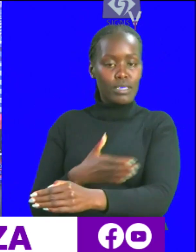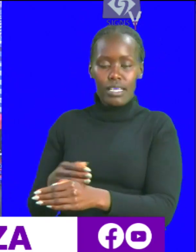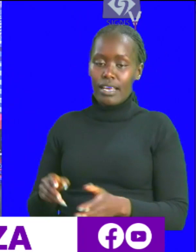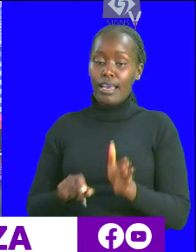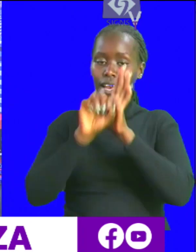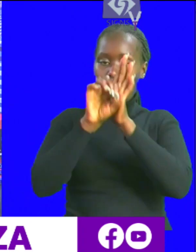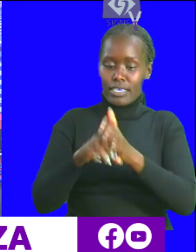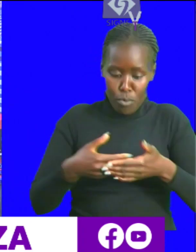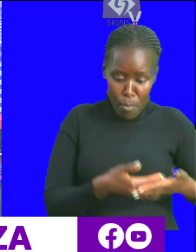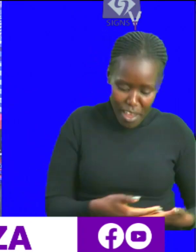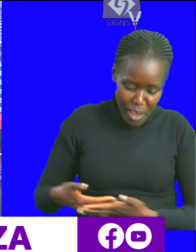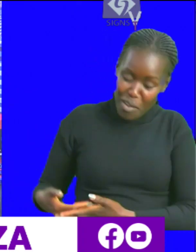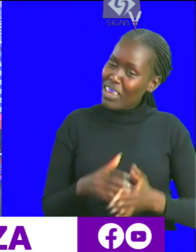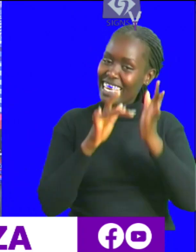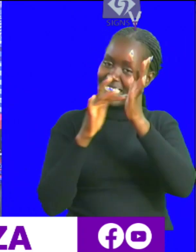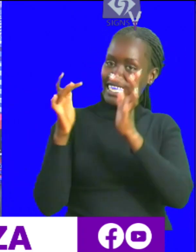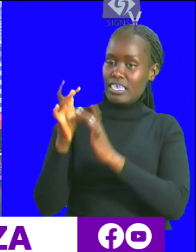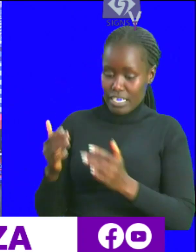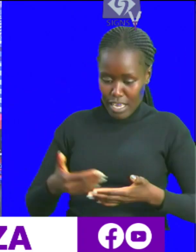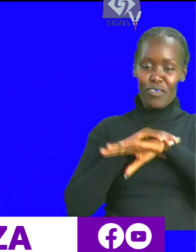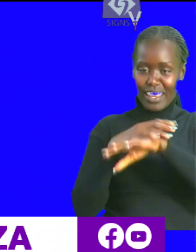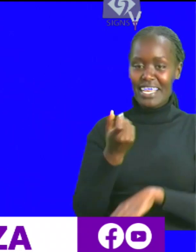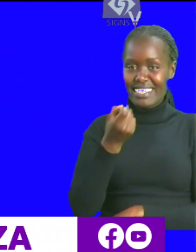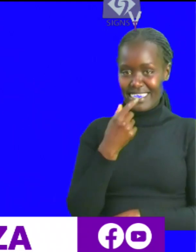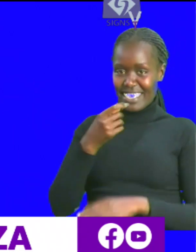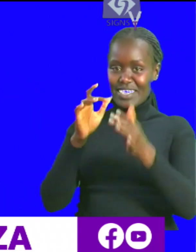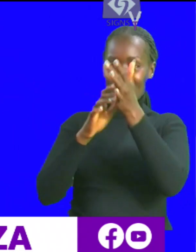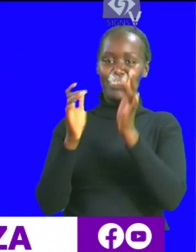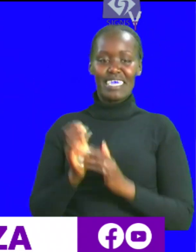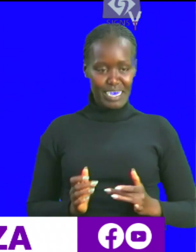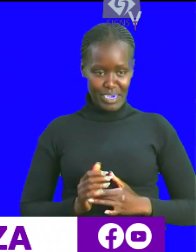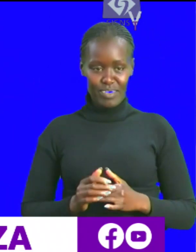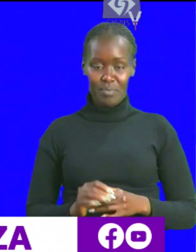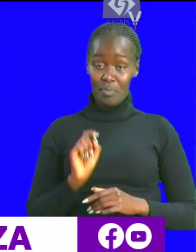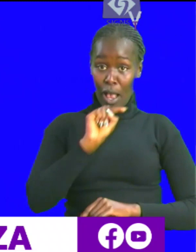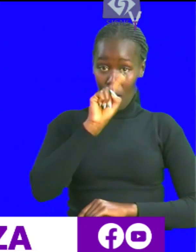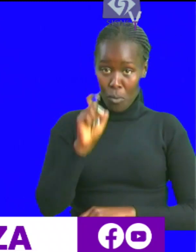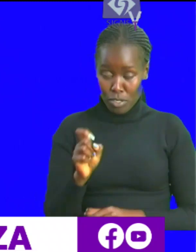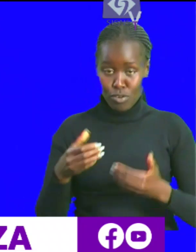Matamshi. Shida ya matamshi. Ni sadaka ama ni sadaka? Ni sadaka yake. Sadaka.